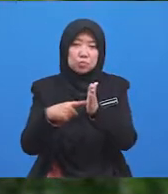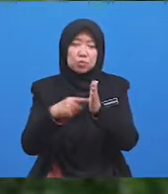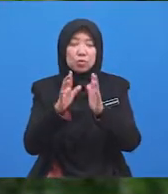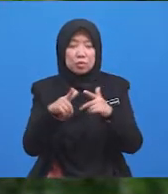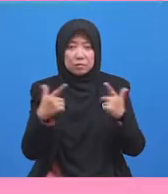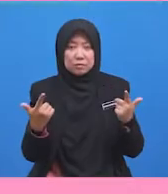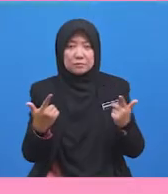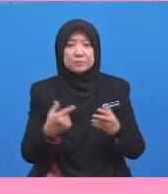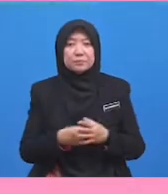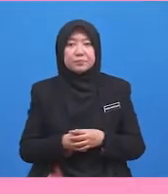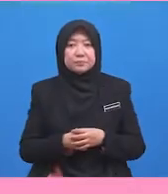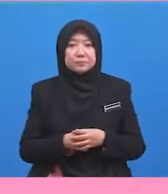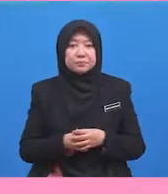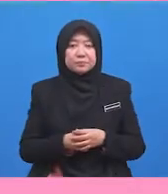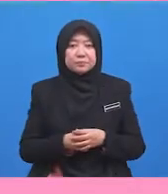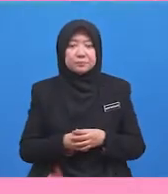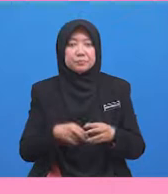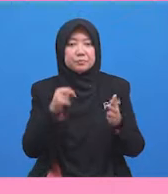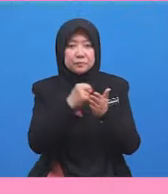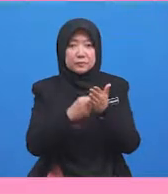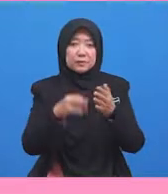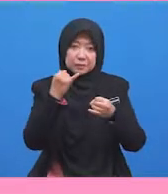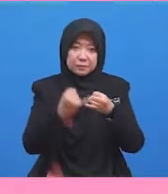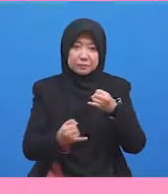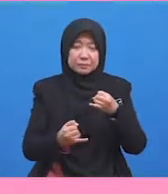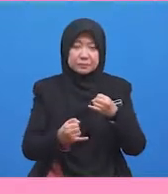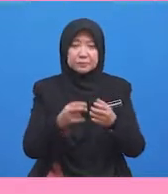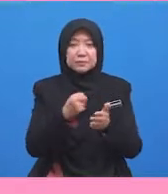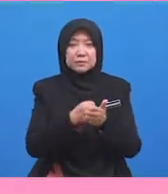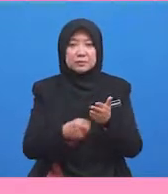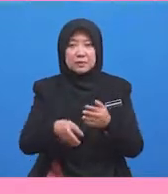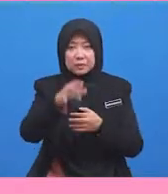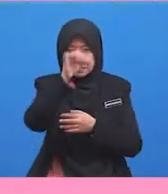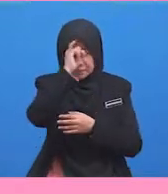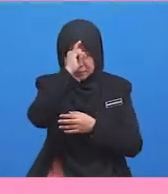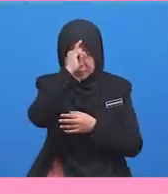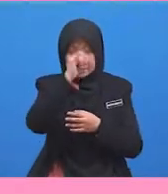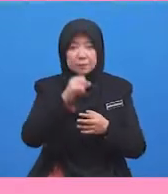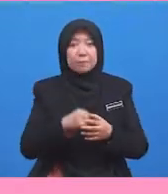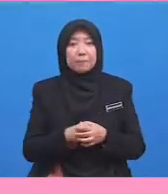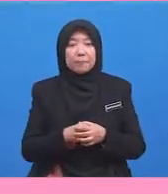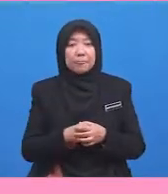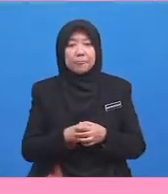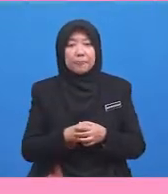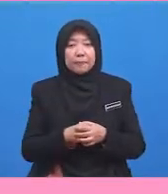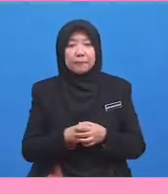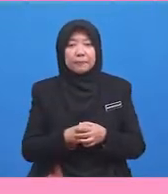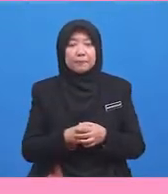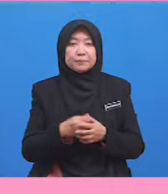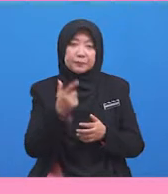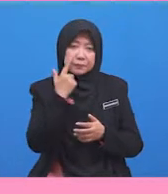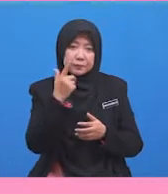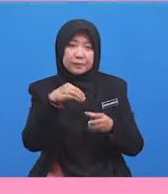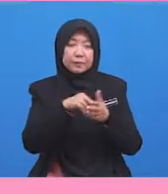khalayak nilai terakhir saja ini ialah nilai keimanan nilai ini dapat dilihat